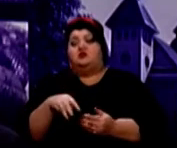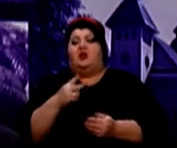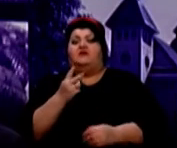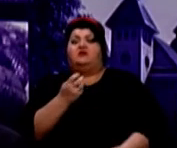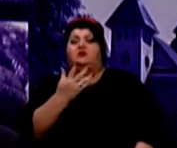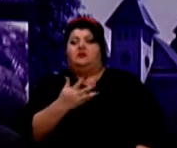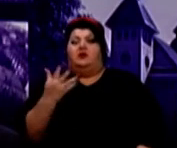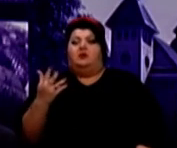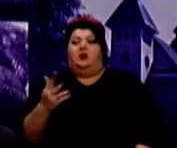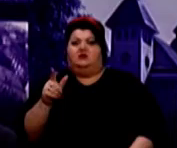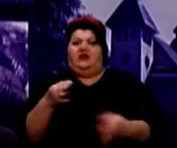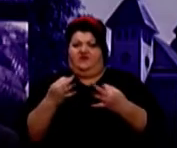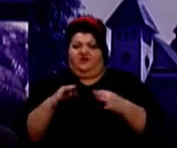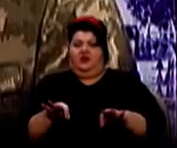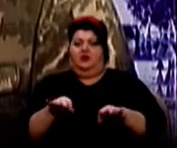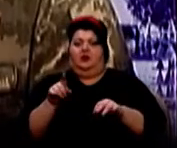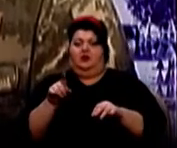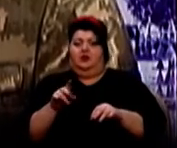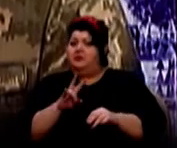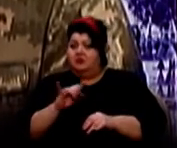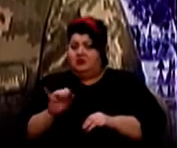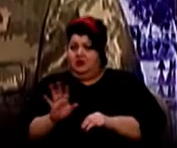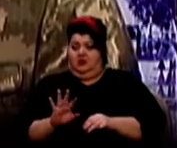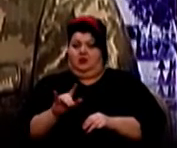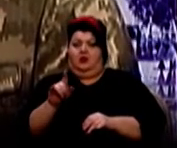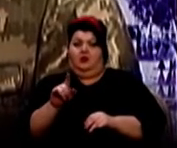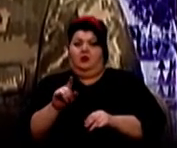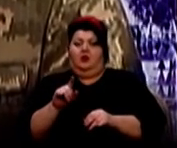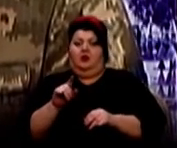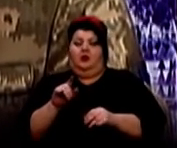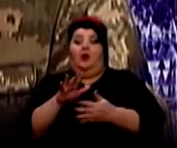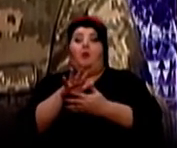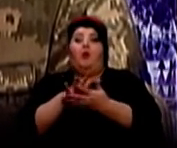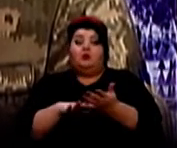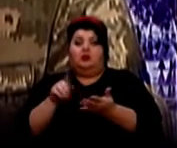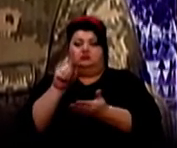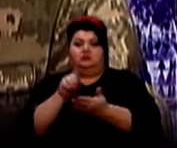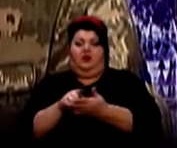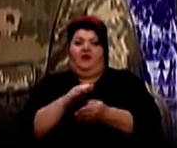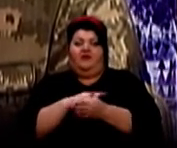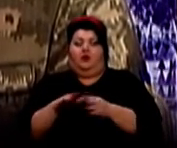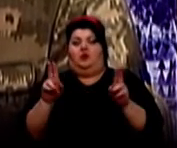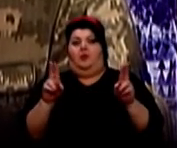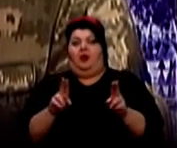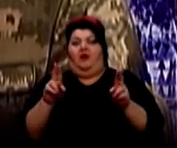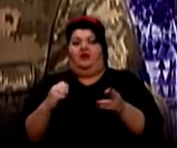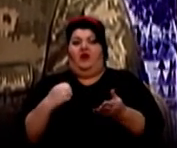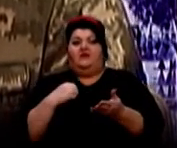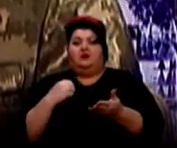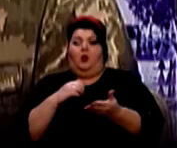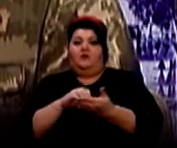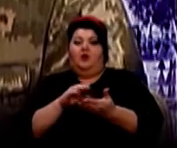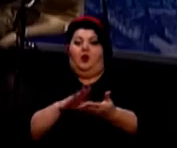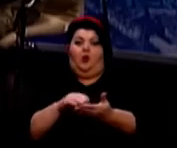це звільняє її від обов'язку? Звичайно, ні. Це стимулює в подальшому виконувати правила військового обліку і свій